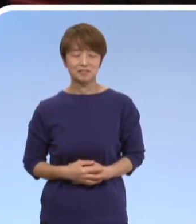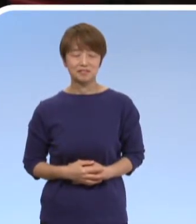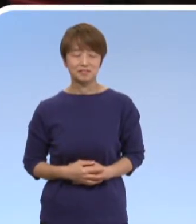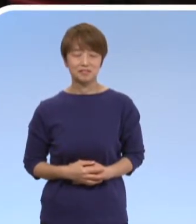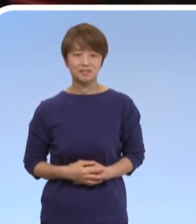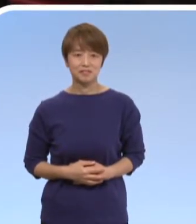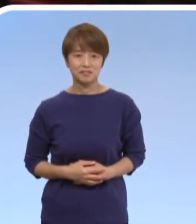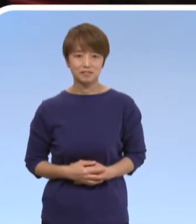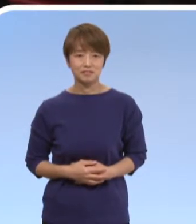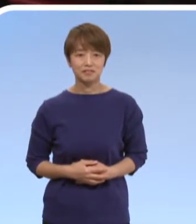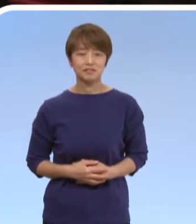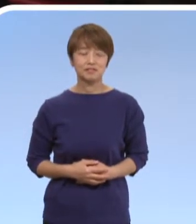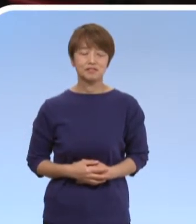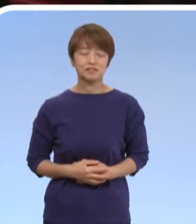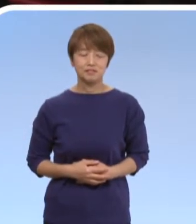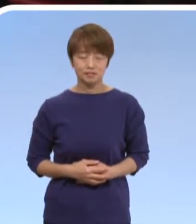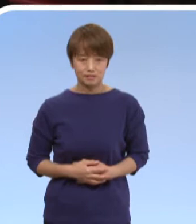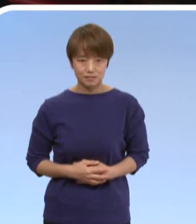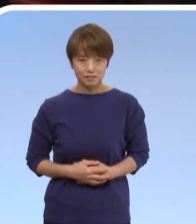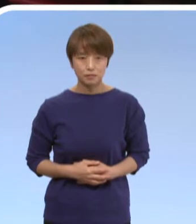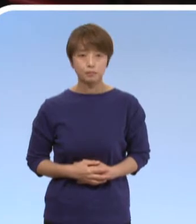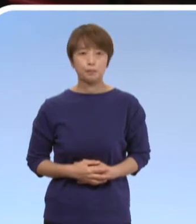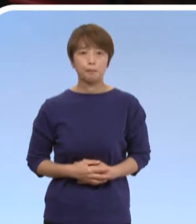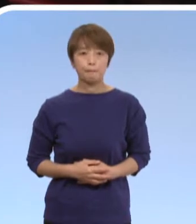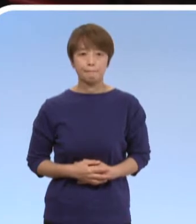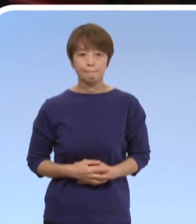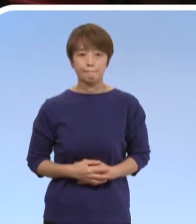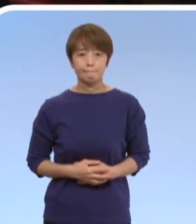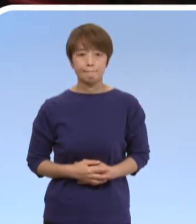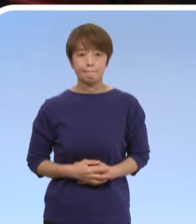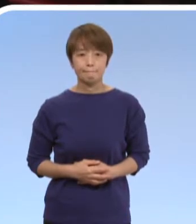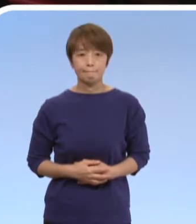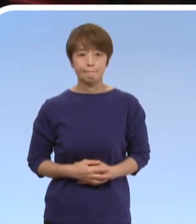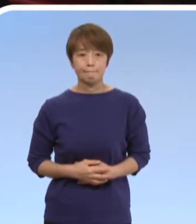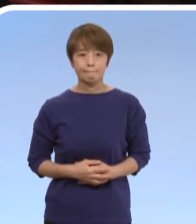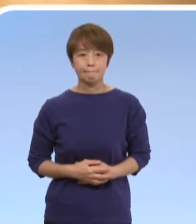るほど美味しくなっていくというお鍋となっております。